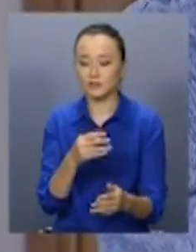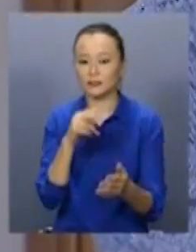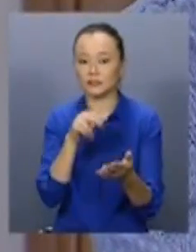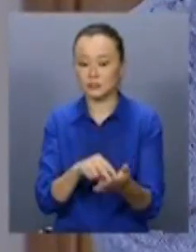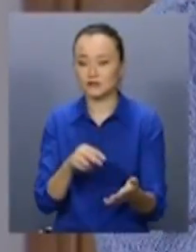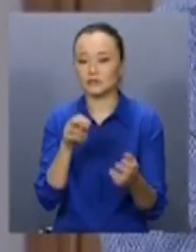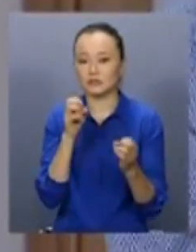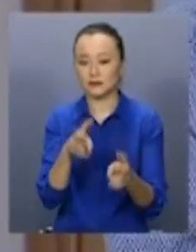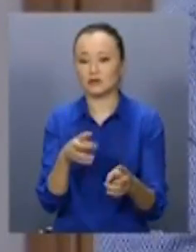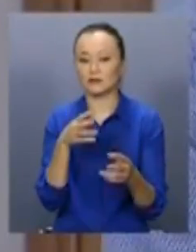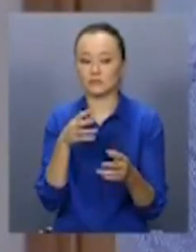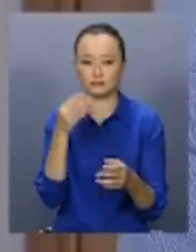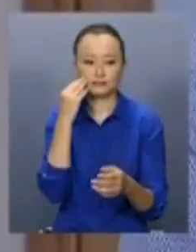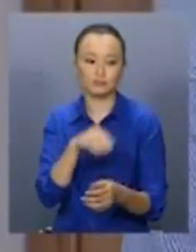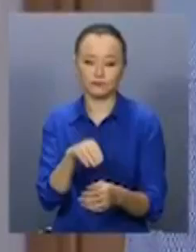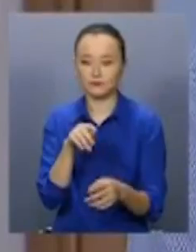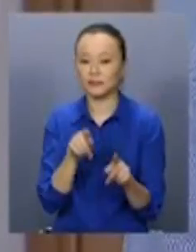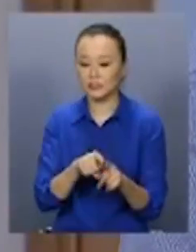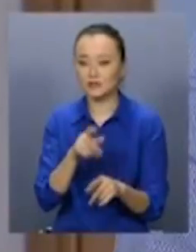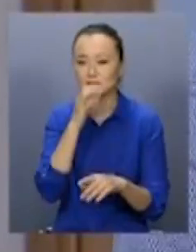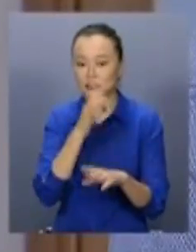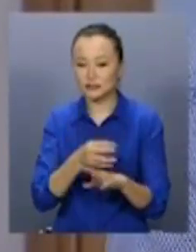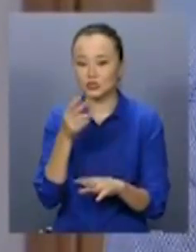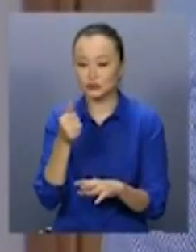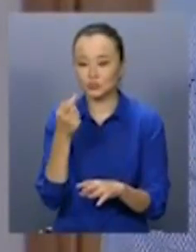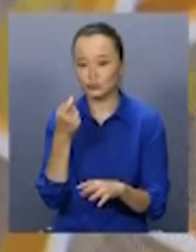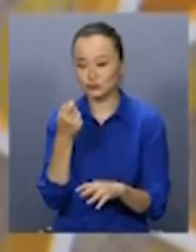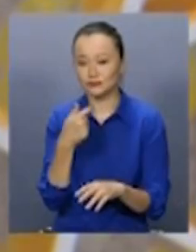бітіміңіз қалай осындай күшті болды деп айтады. Сол кішкене